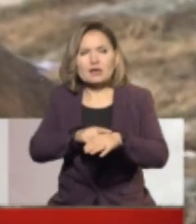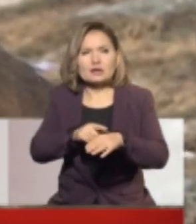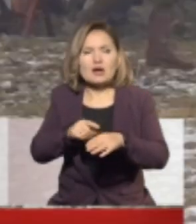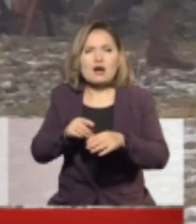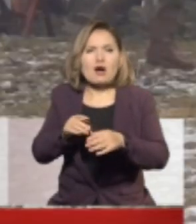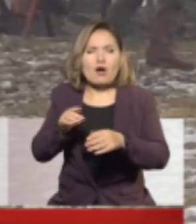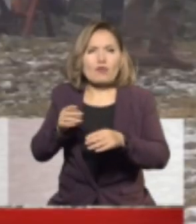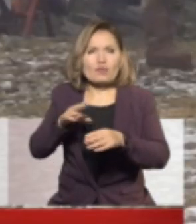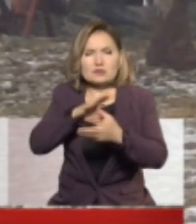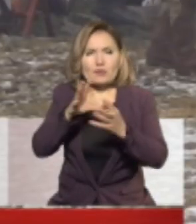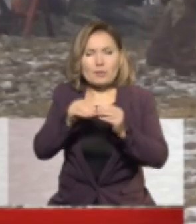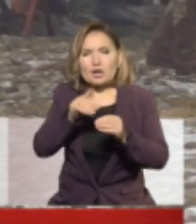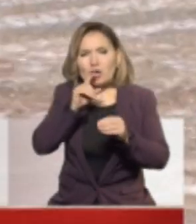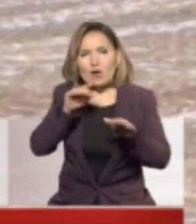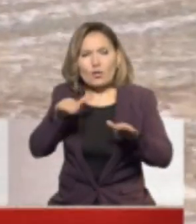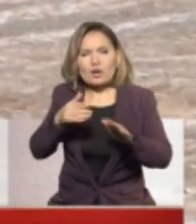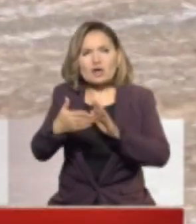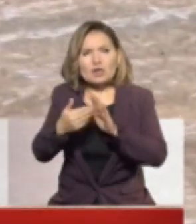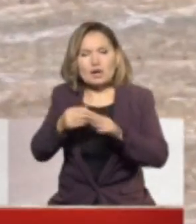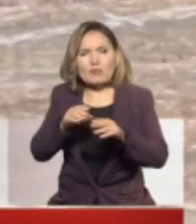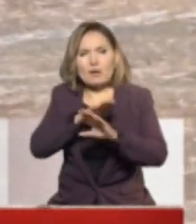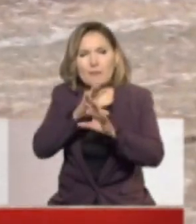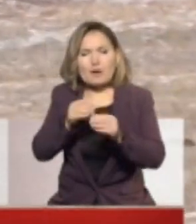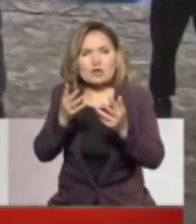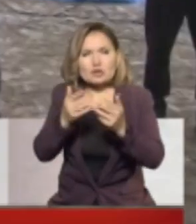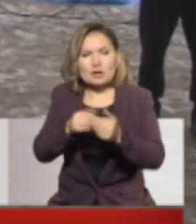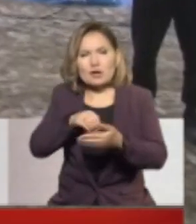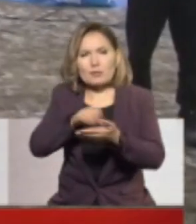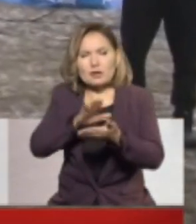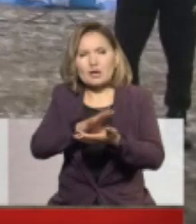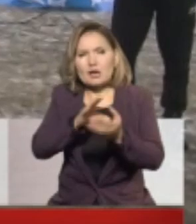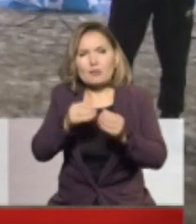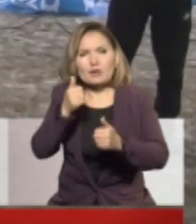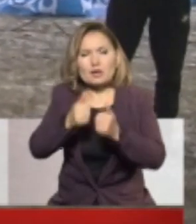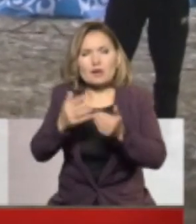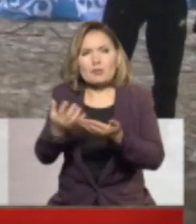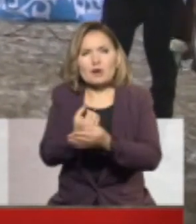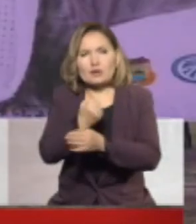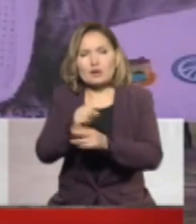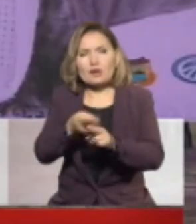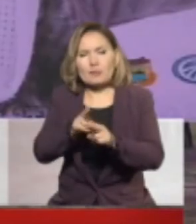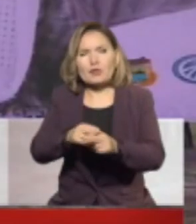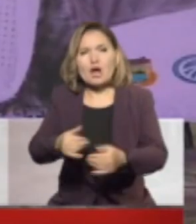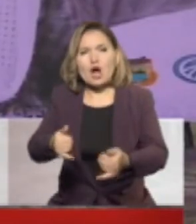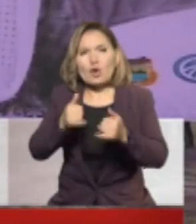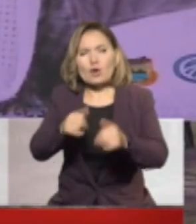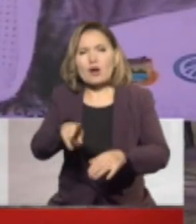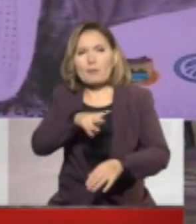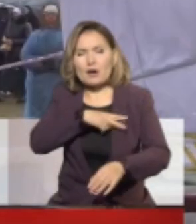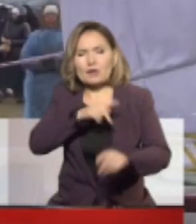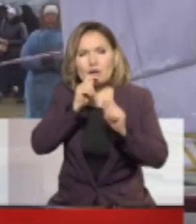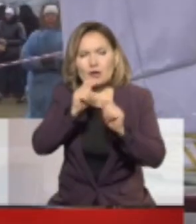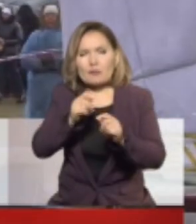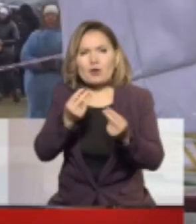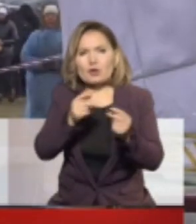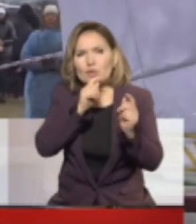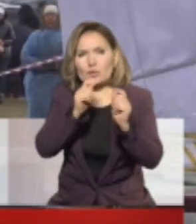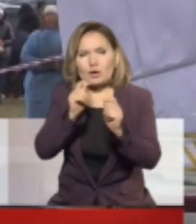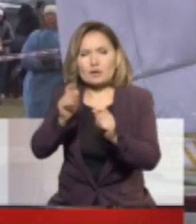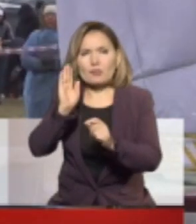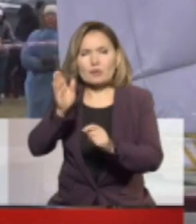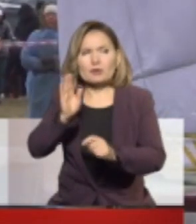Халықаралық фестивальдің ақтық сыны 13-14 қазанда өтеді. Жарыс жеңімпаздары мен жүлдегерлеріне кубок, медальмен қоса қаржылай сыйақы